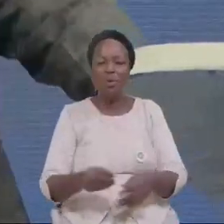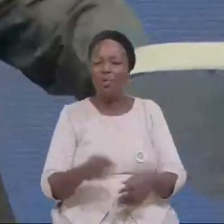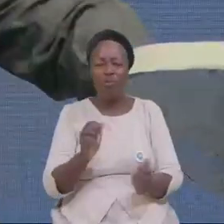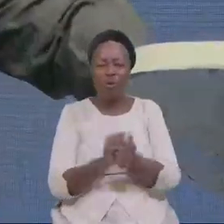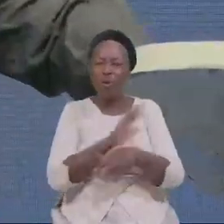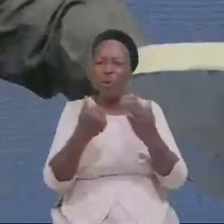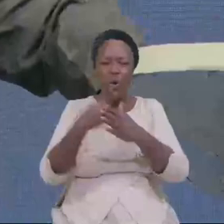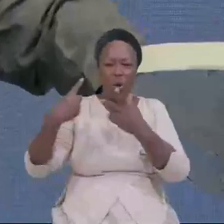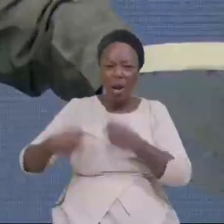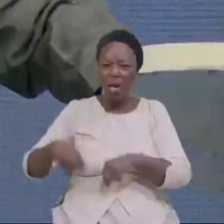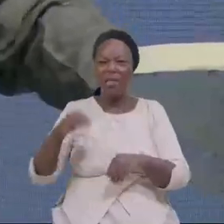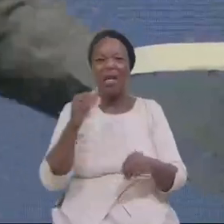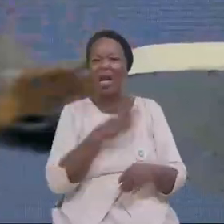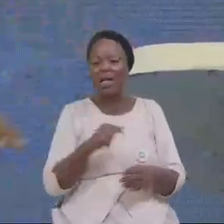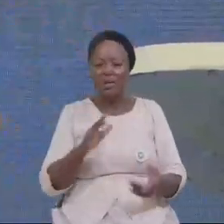lui.